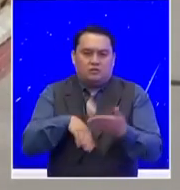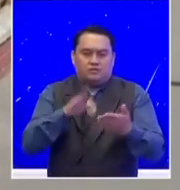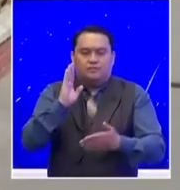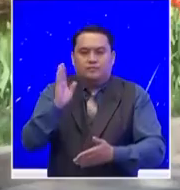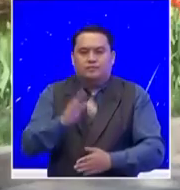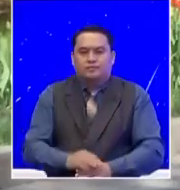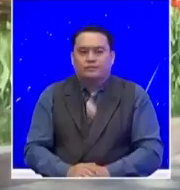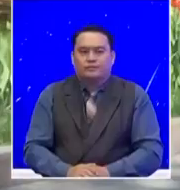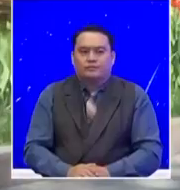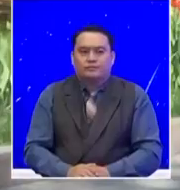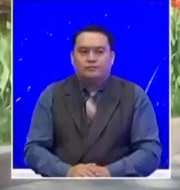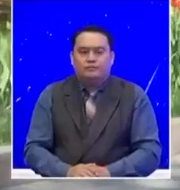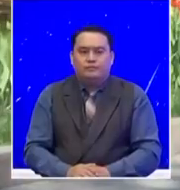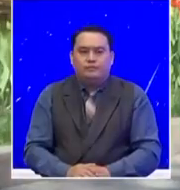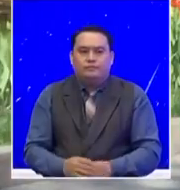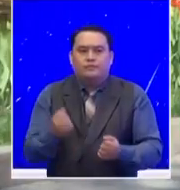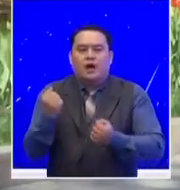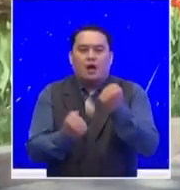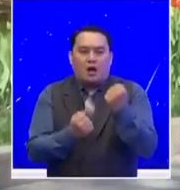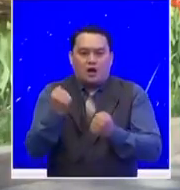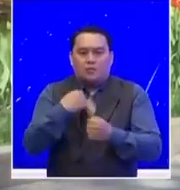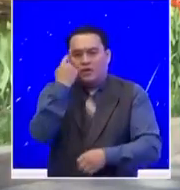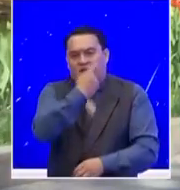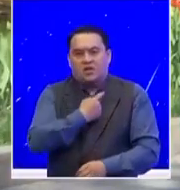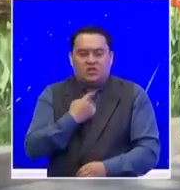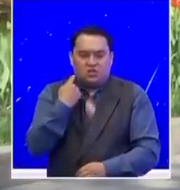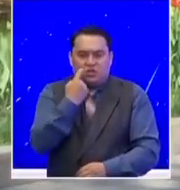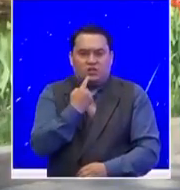ограничительные меры. Автотранспорт, личный автотранспорт,